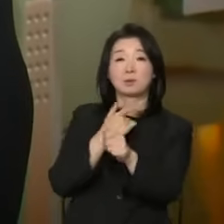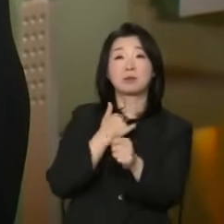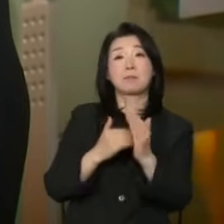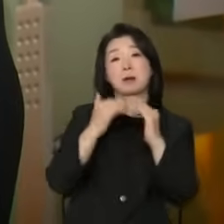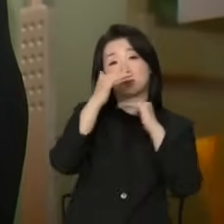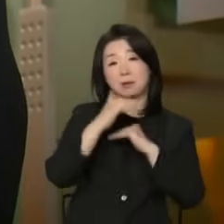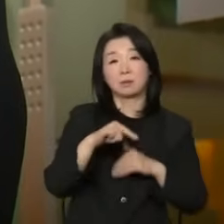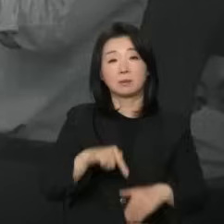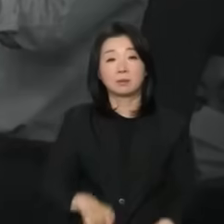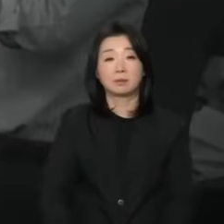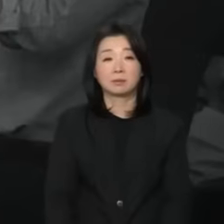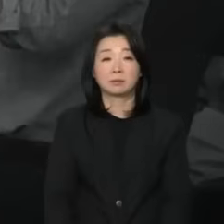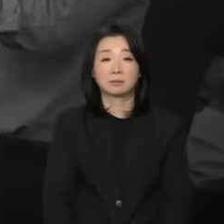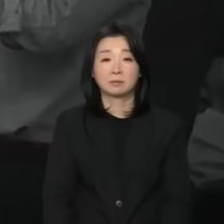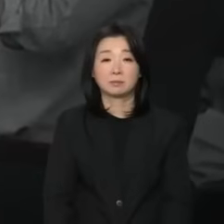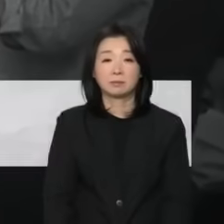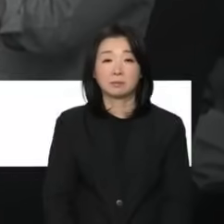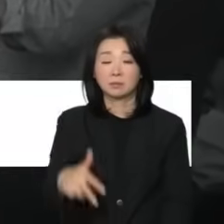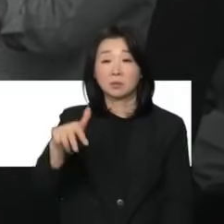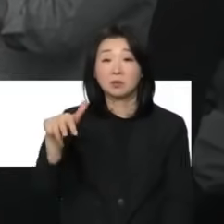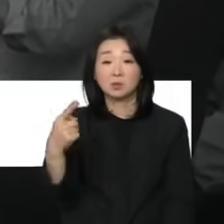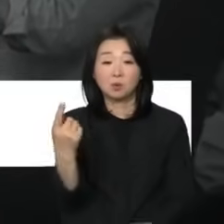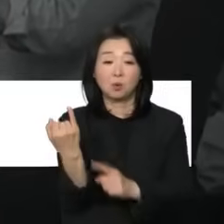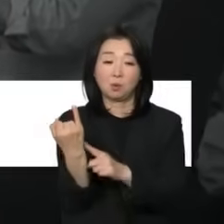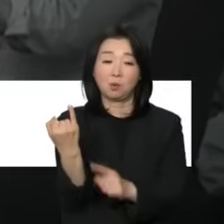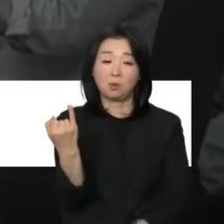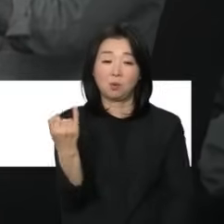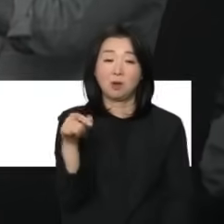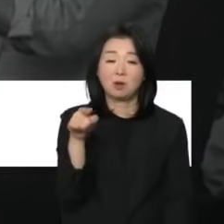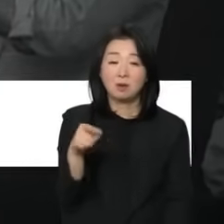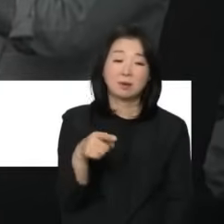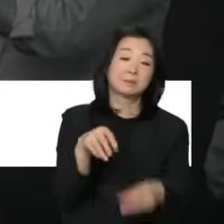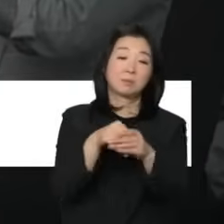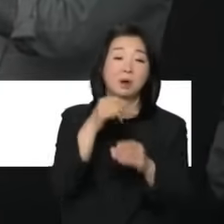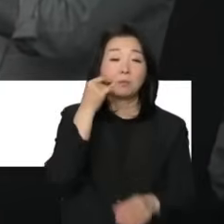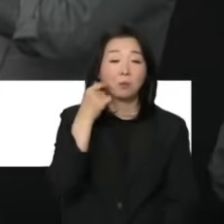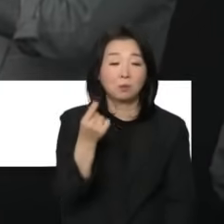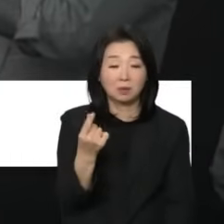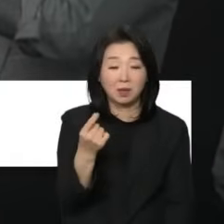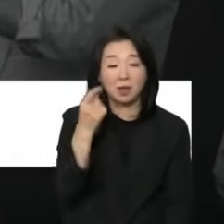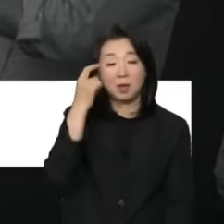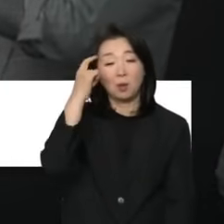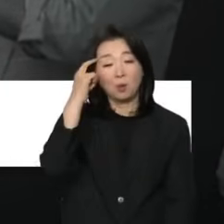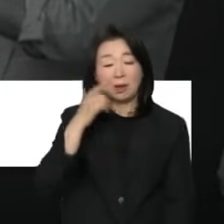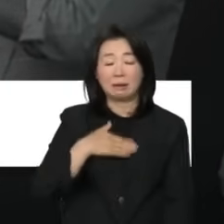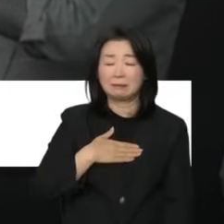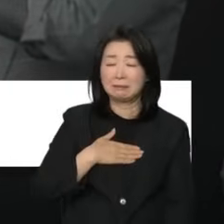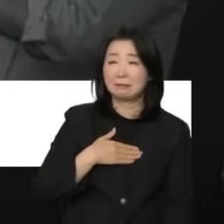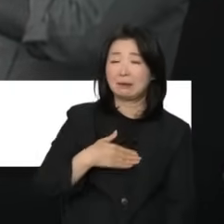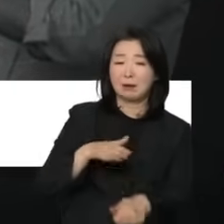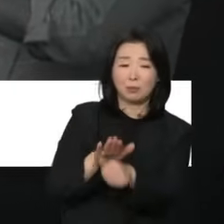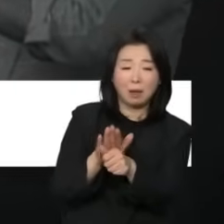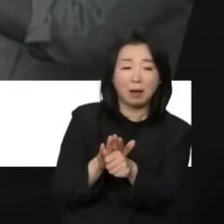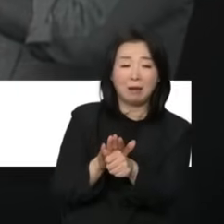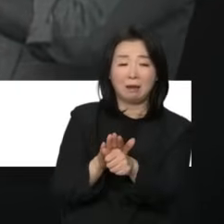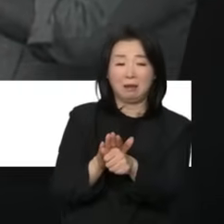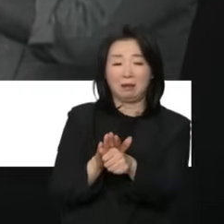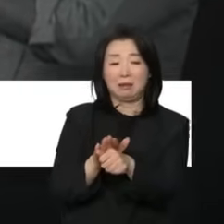내용이 담겼습니다. 조은희는 원래 거기 들어갈 건 뭐예요? 내가 그거 작업한다고 작업도 안